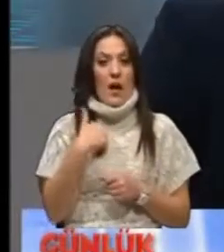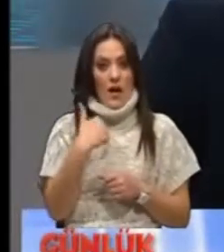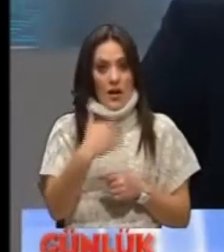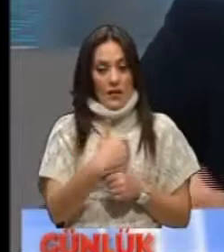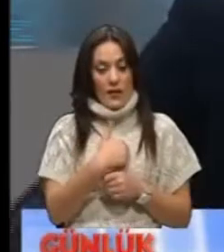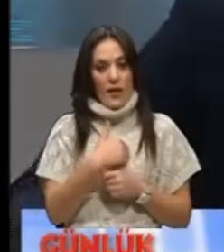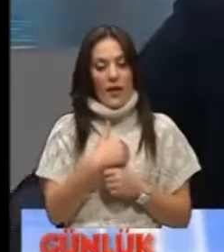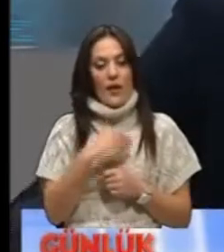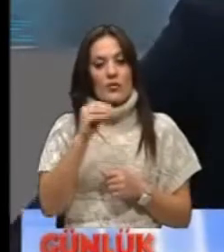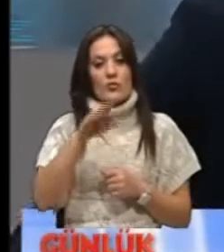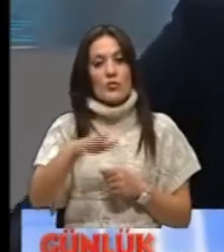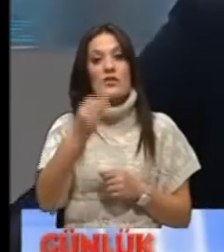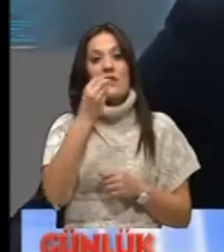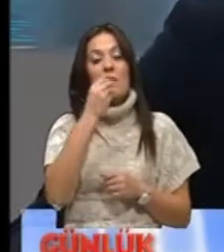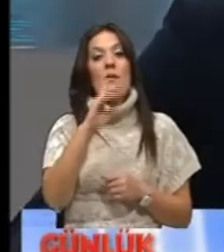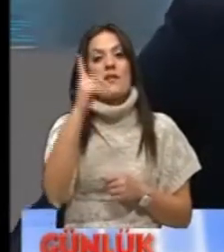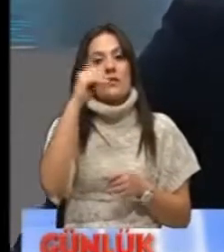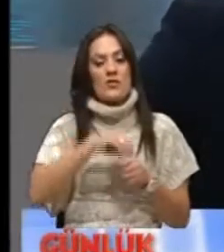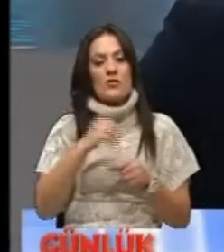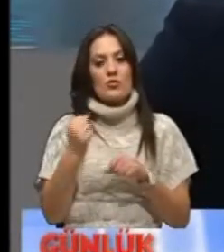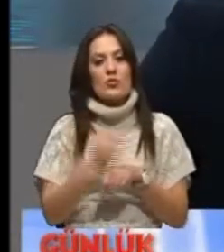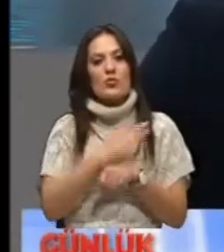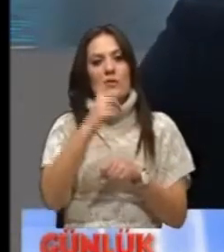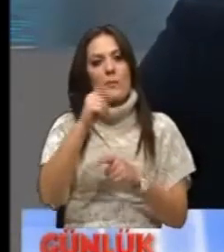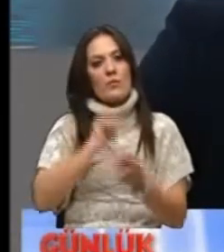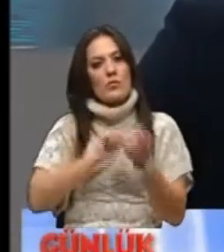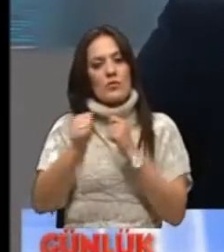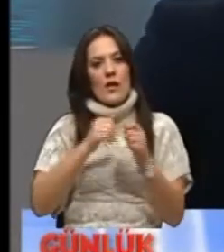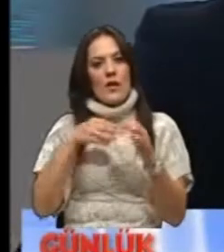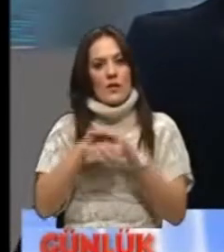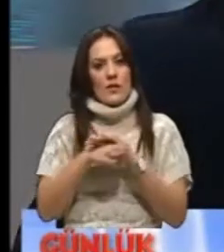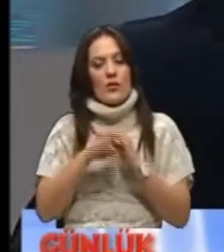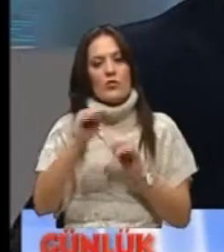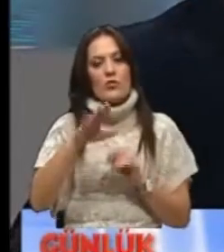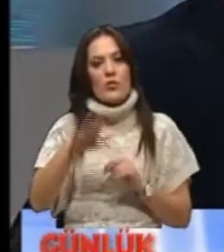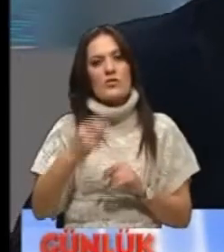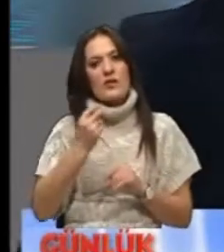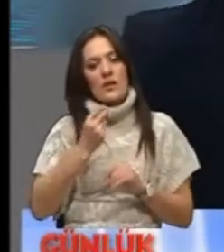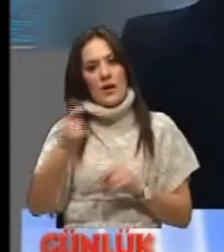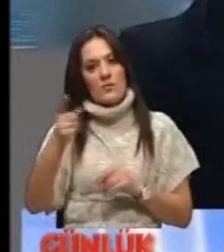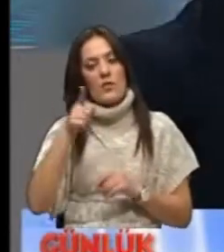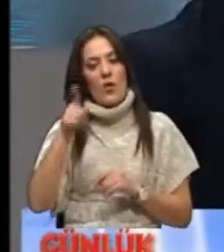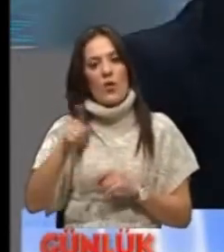Anne çocuk yemediği için duygusal bir mücadeleye giriyor. Yani çocuğun